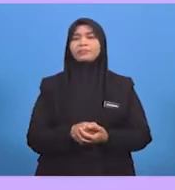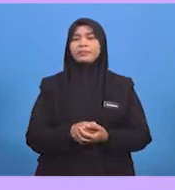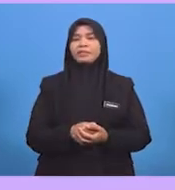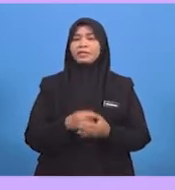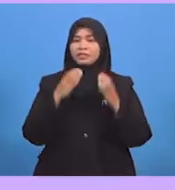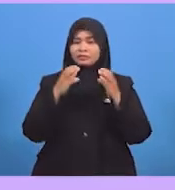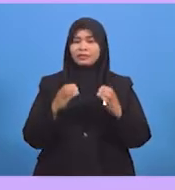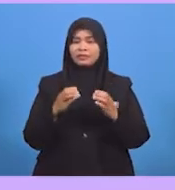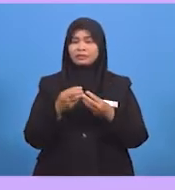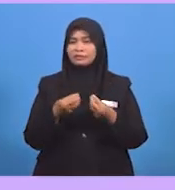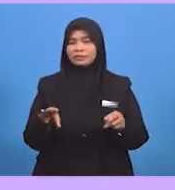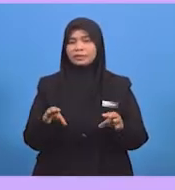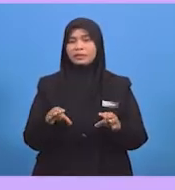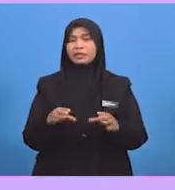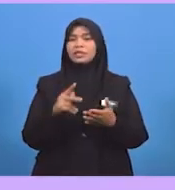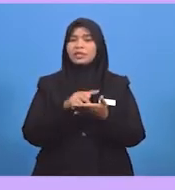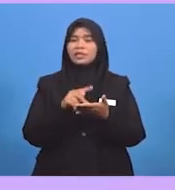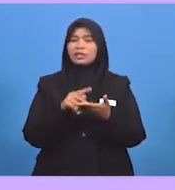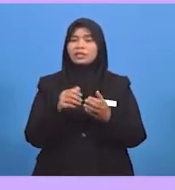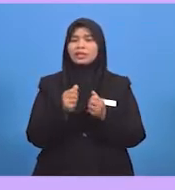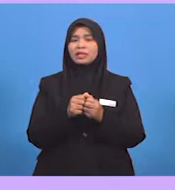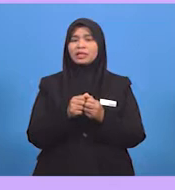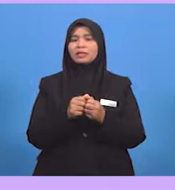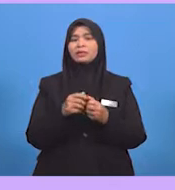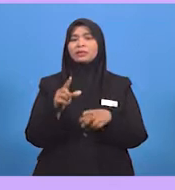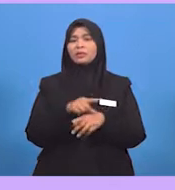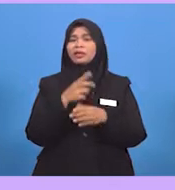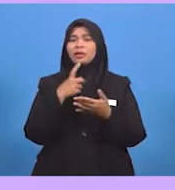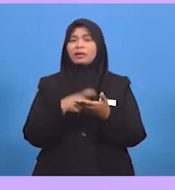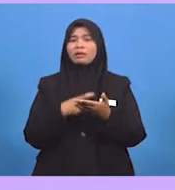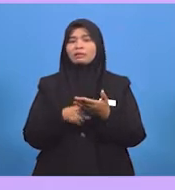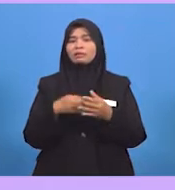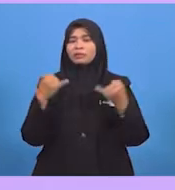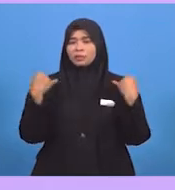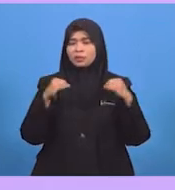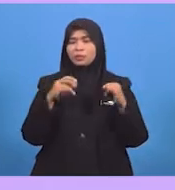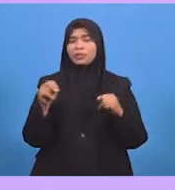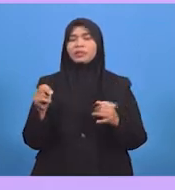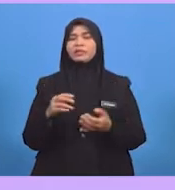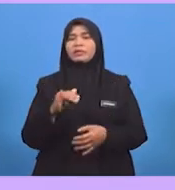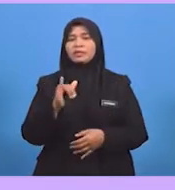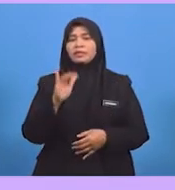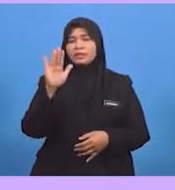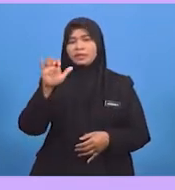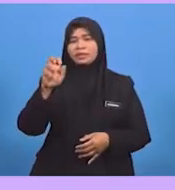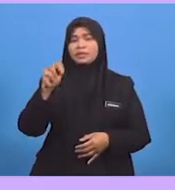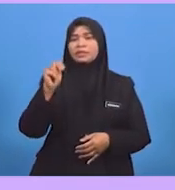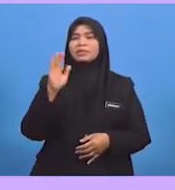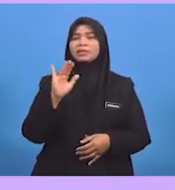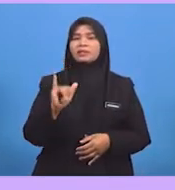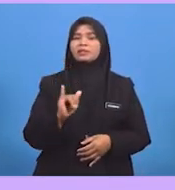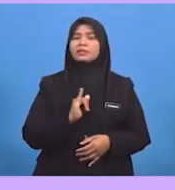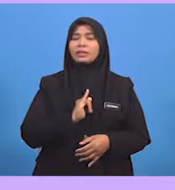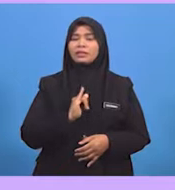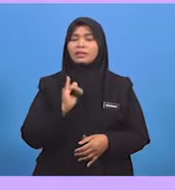Cara penyelesaian, pengiraan menggunakan harga jualan. Yen yang saya akan dapat sama